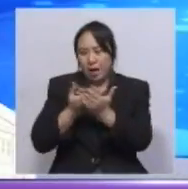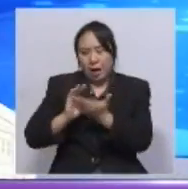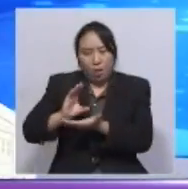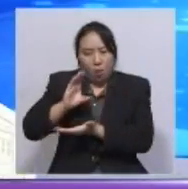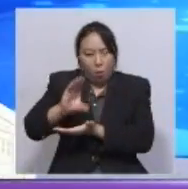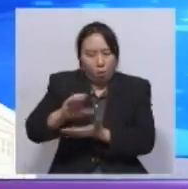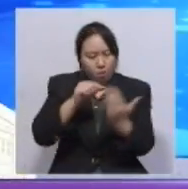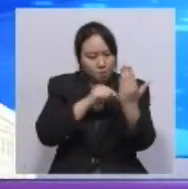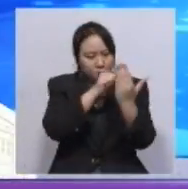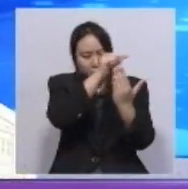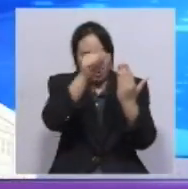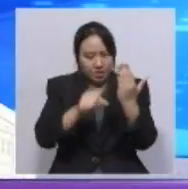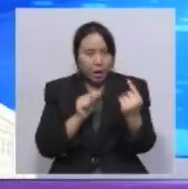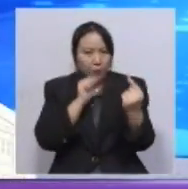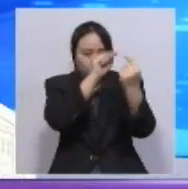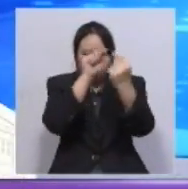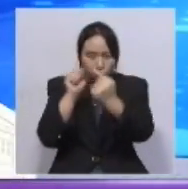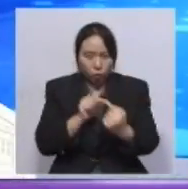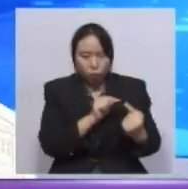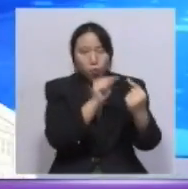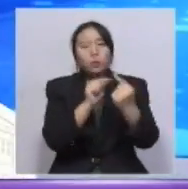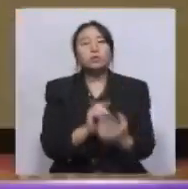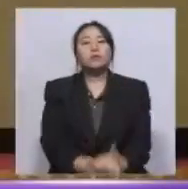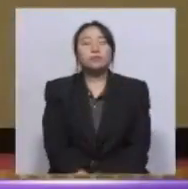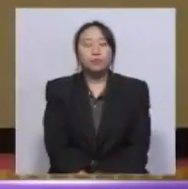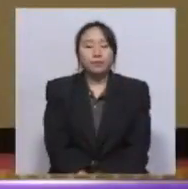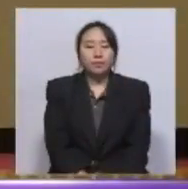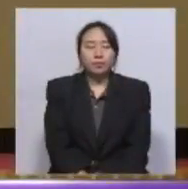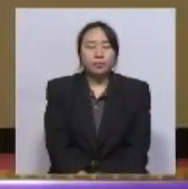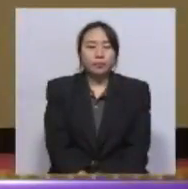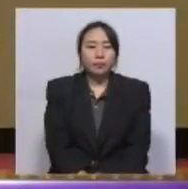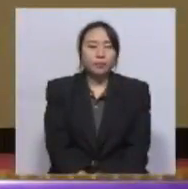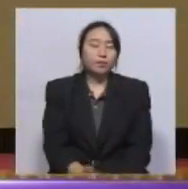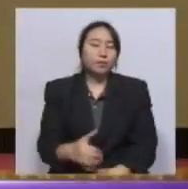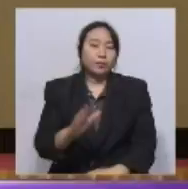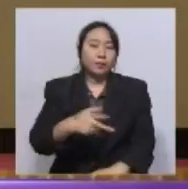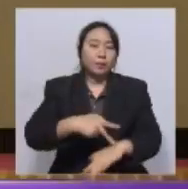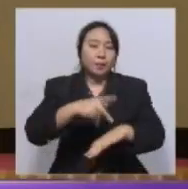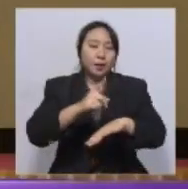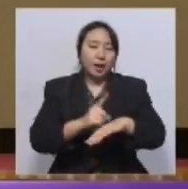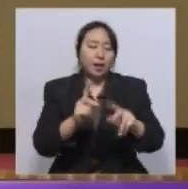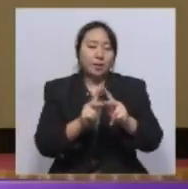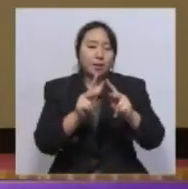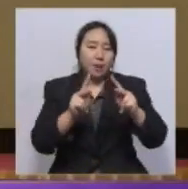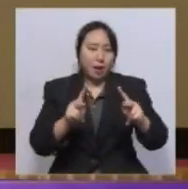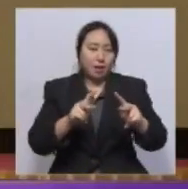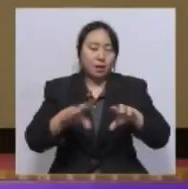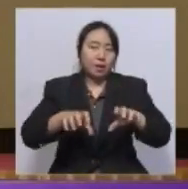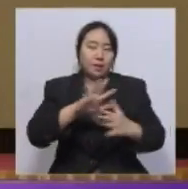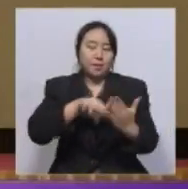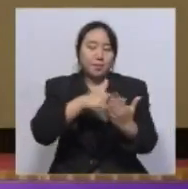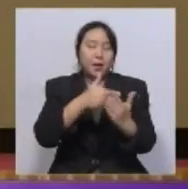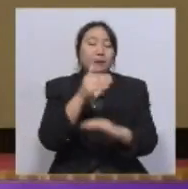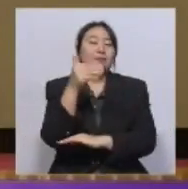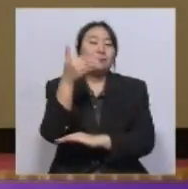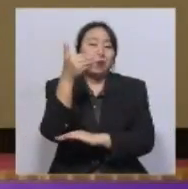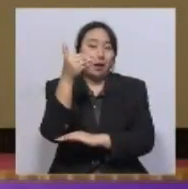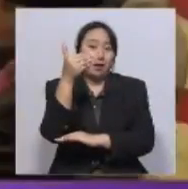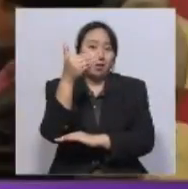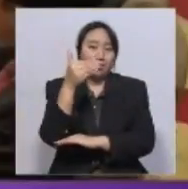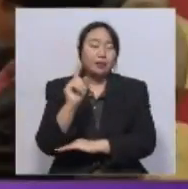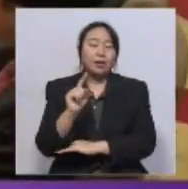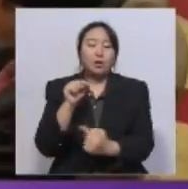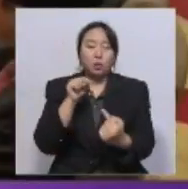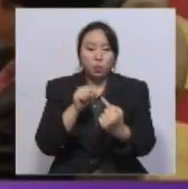รงกับพื้นที่และกรอบการพัฒนานายพงพยมวาสภูติประธานกรรมการจัดทำแผนยุทธศาสตร์ชาติด้านการ